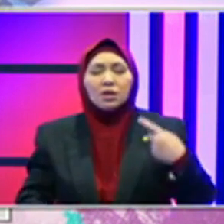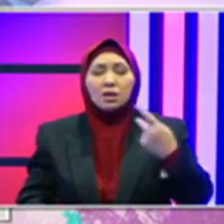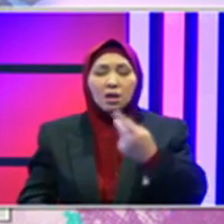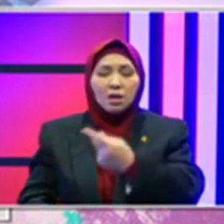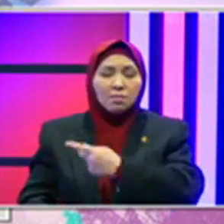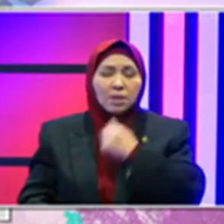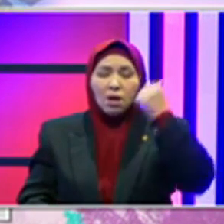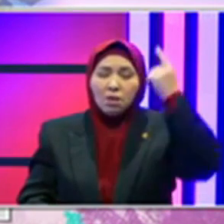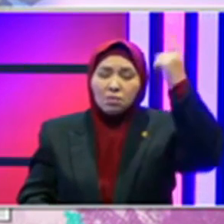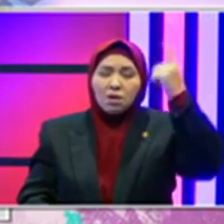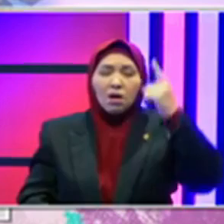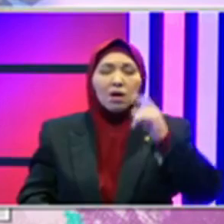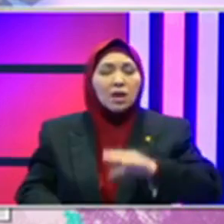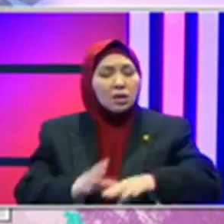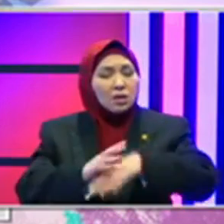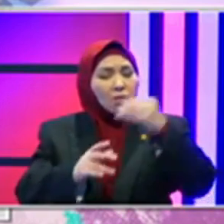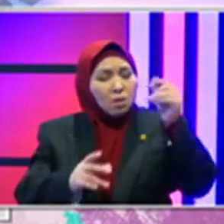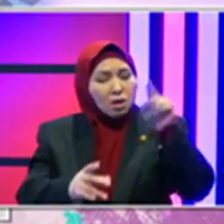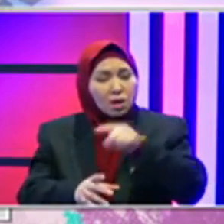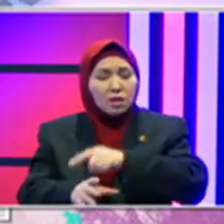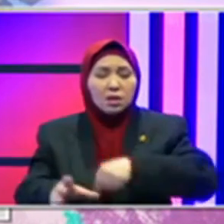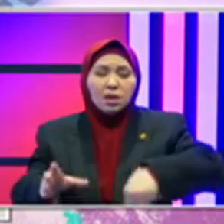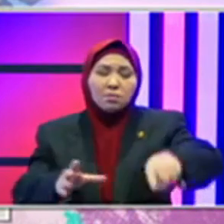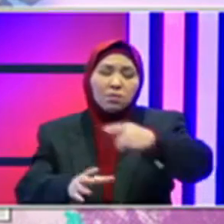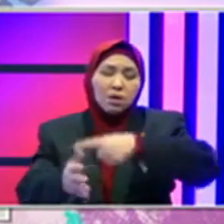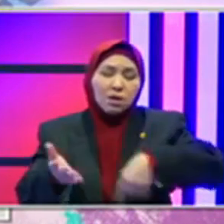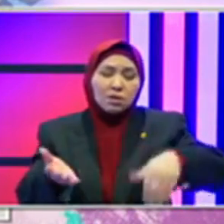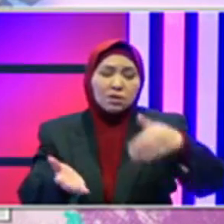تارة أخرى